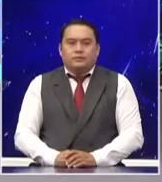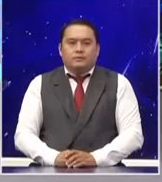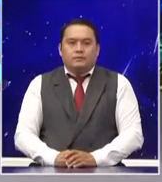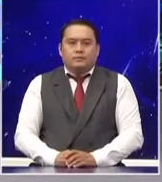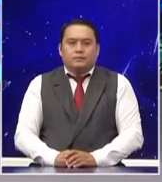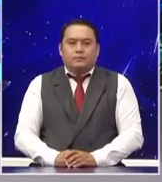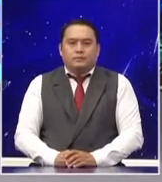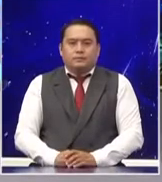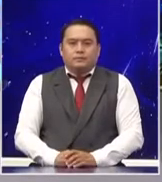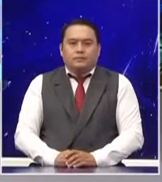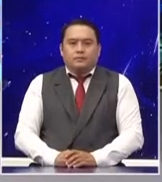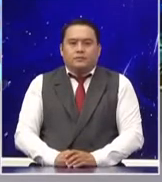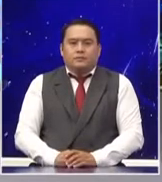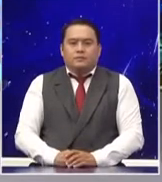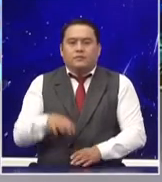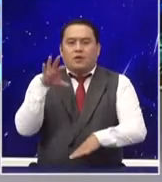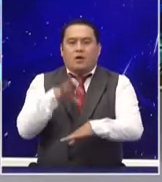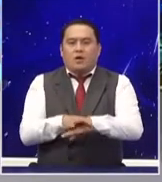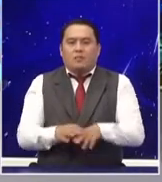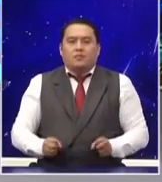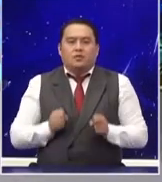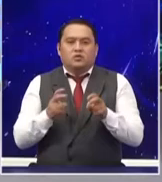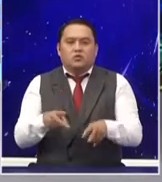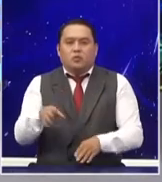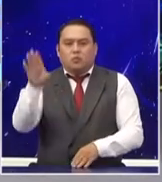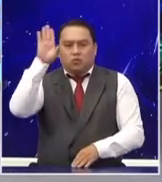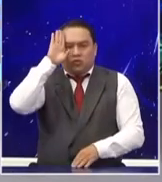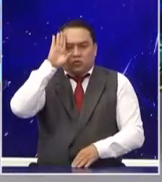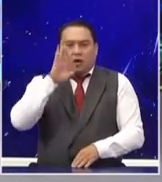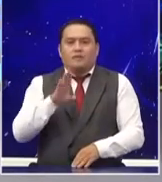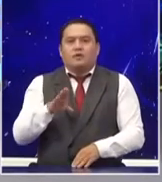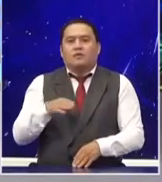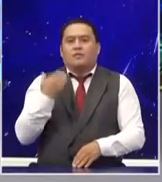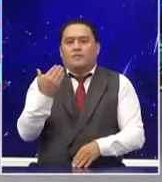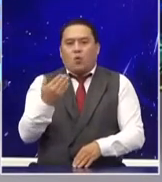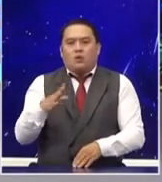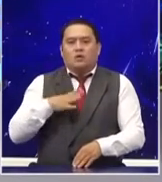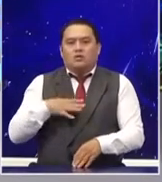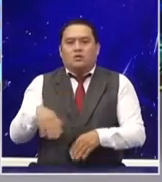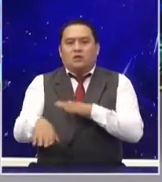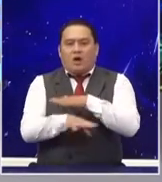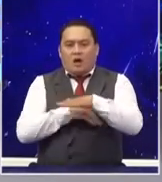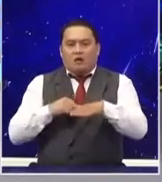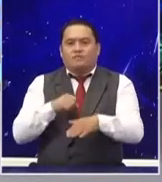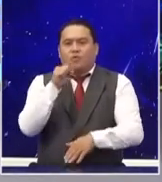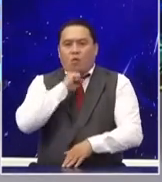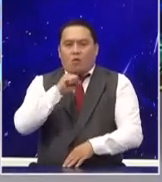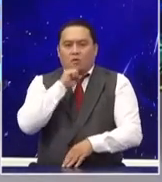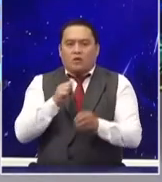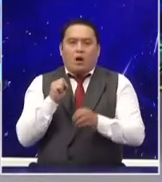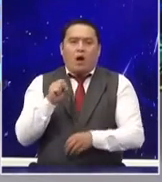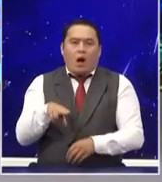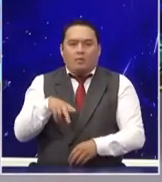Особо опасный рецидивист задержан в Талдыкургане. Мужчине инкриминируется совершение серии краж. Начиная с апреля этого года